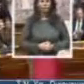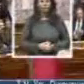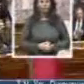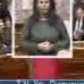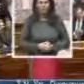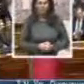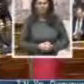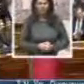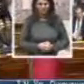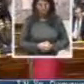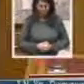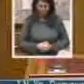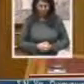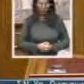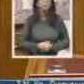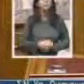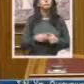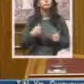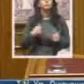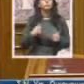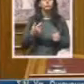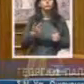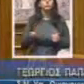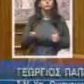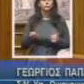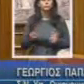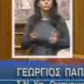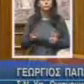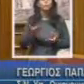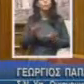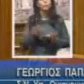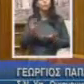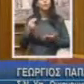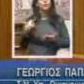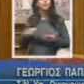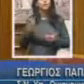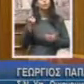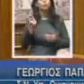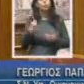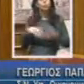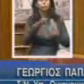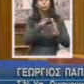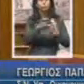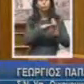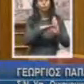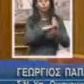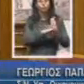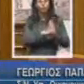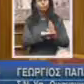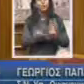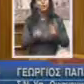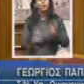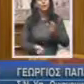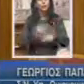Ενισχύουμε το ρόλο της Βουλής στον έλεγχο του προϋπολογισμού. Θα προτείνουμε την νομοθέτηση δημοσιονομικών κανόνων για τον έλεγχο των δαπανών και την ενίσχυση της αφάνειας και ένα νέο